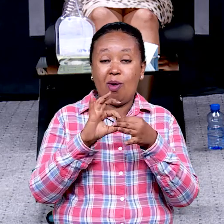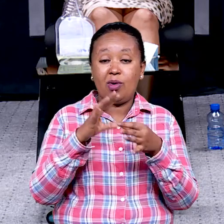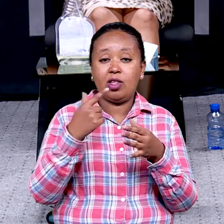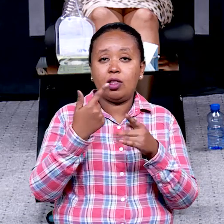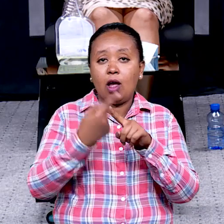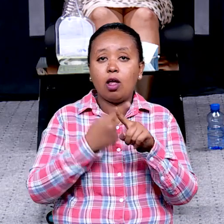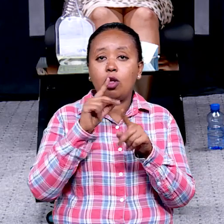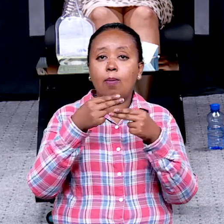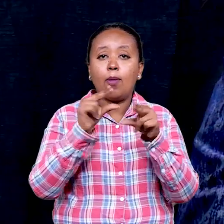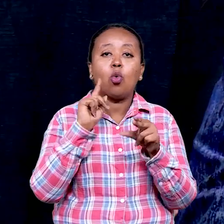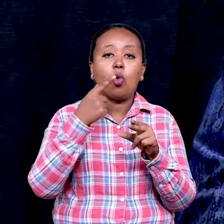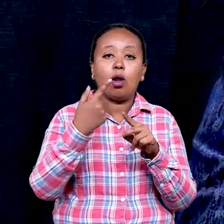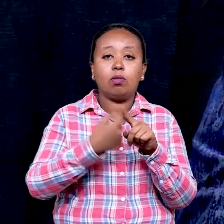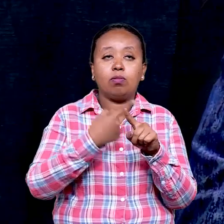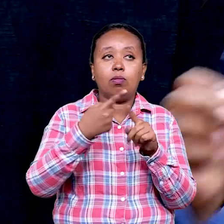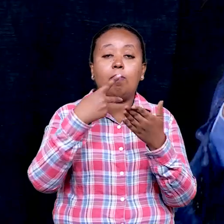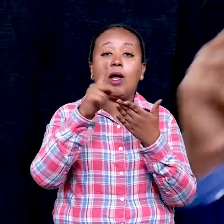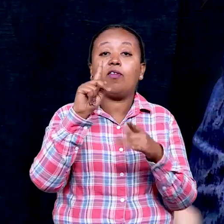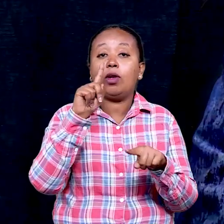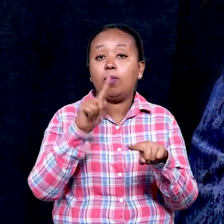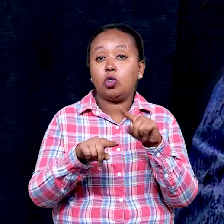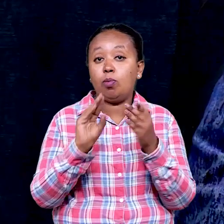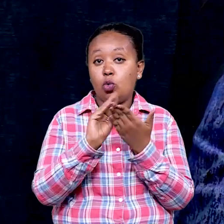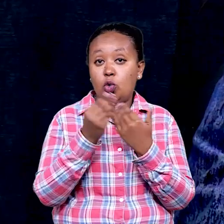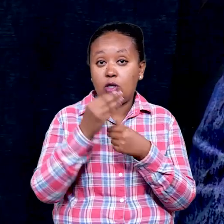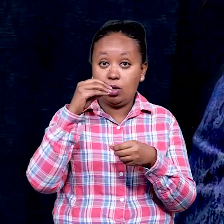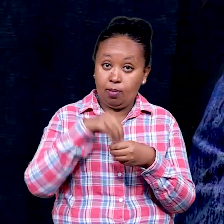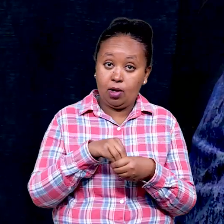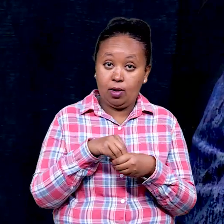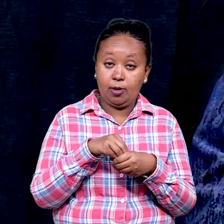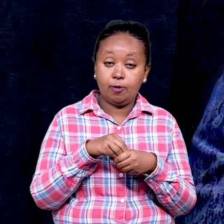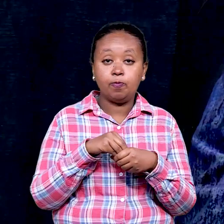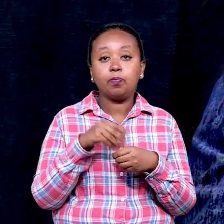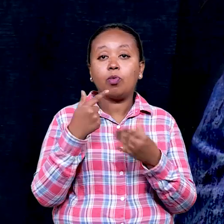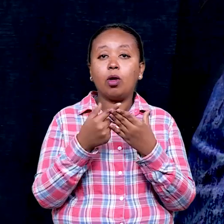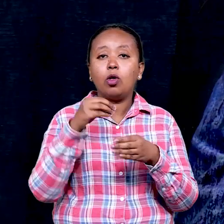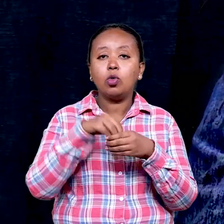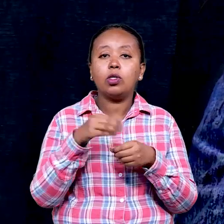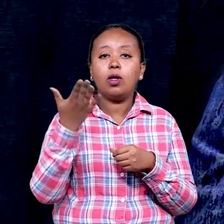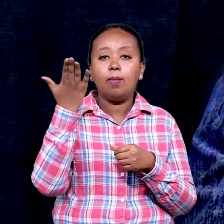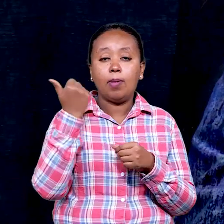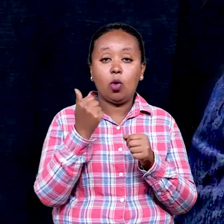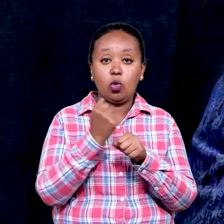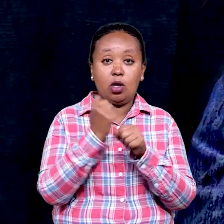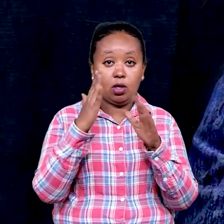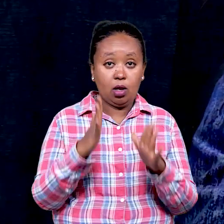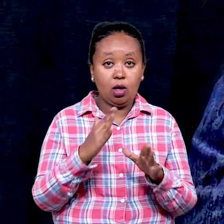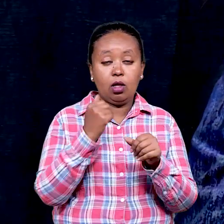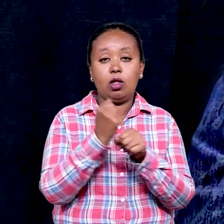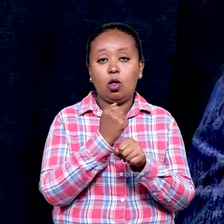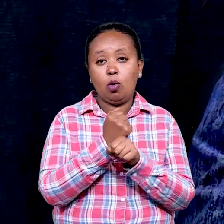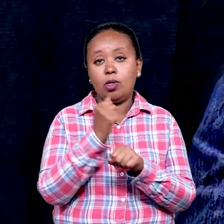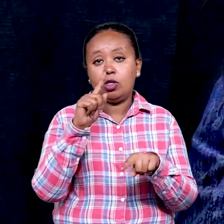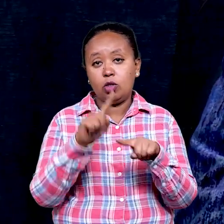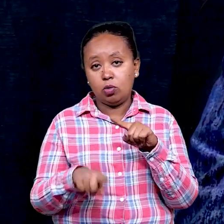ሶ የቢሮውን እንኳን ኪራይ መክፈል የማይቻልበት ሁኔታ ውስጥ ከተተ። ከዛ ውስጥ የነበረው ሰራተኛ ስራውን